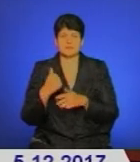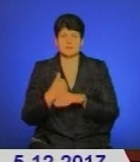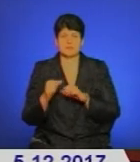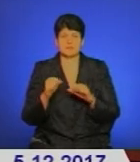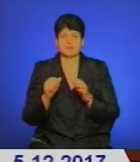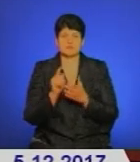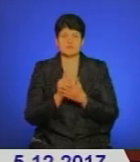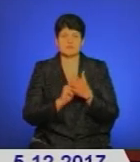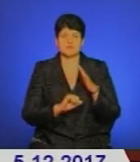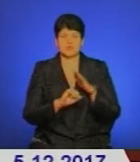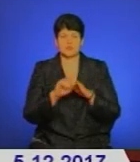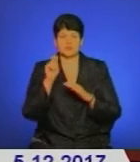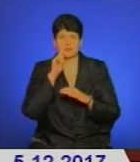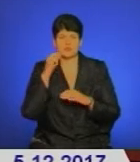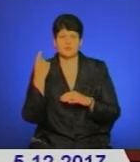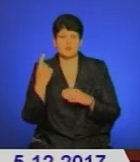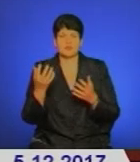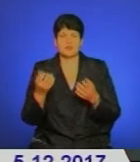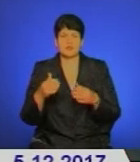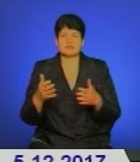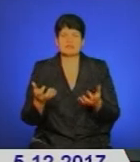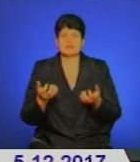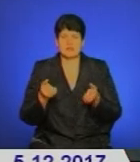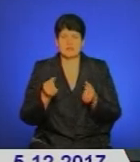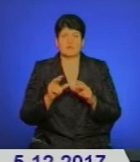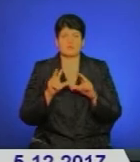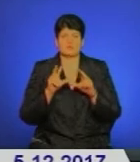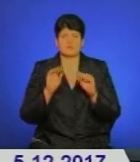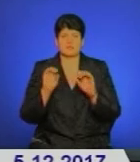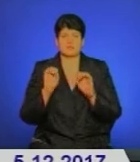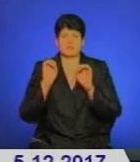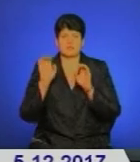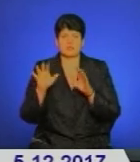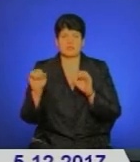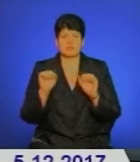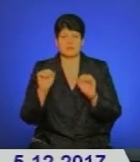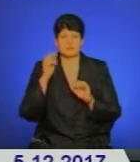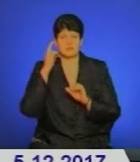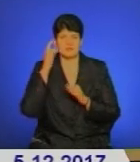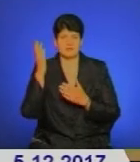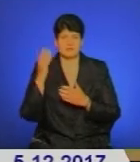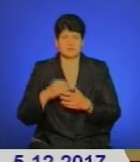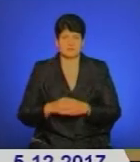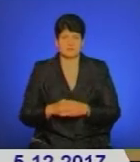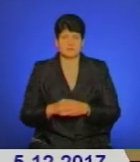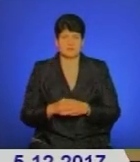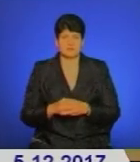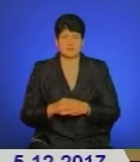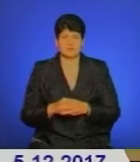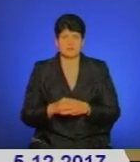управління Пенсійного фонду України в області прийняли звернення і пообіцяли його передати керівництву у Києві. Ми ваші